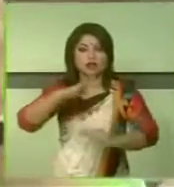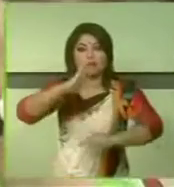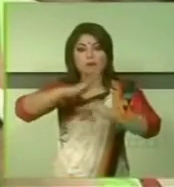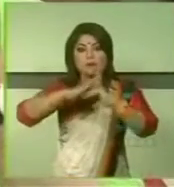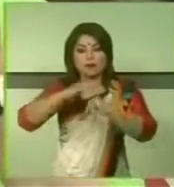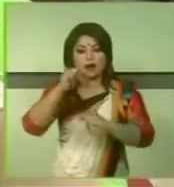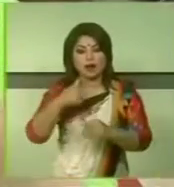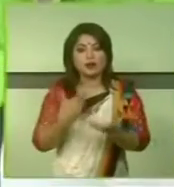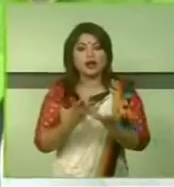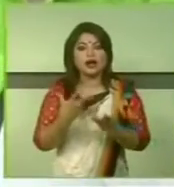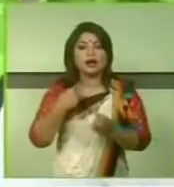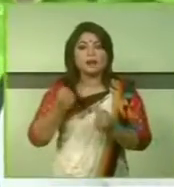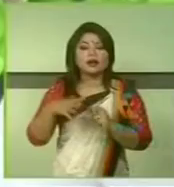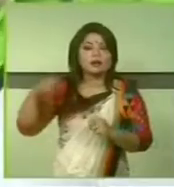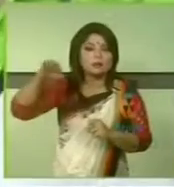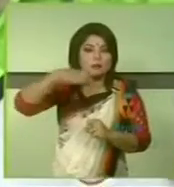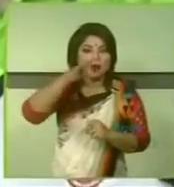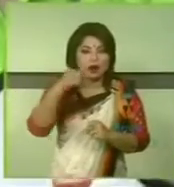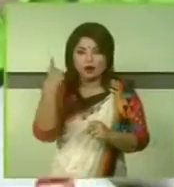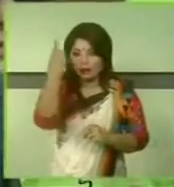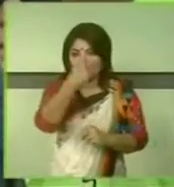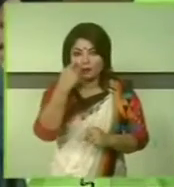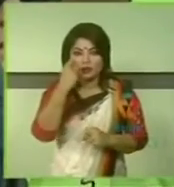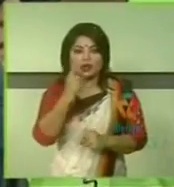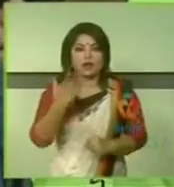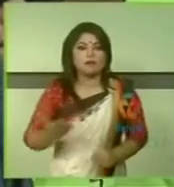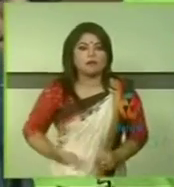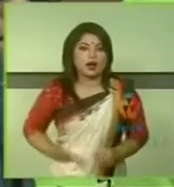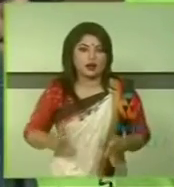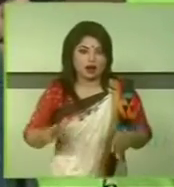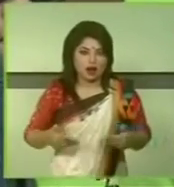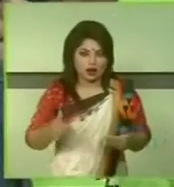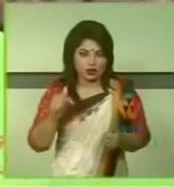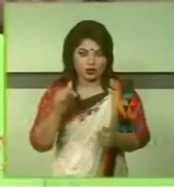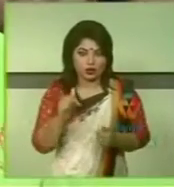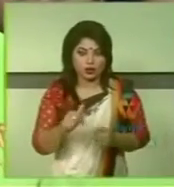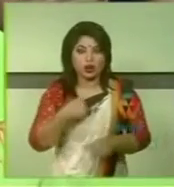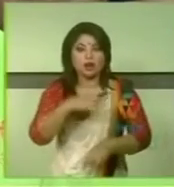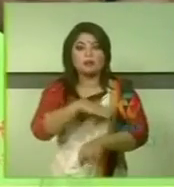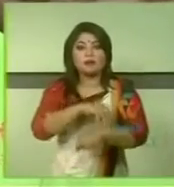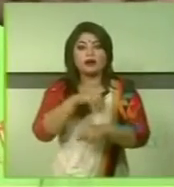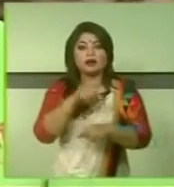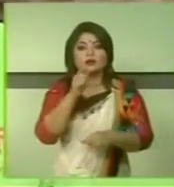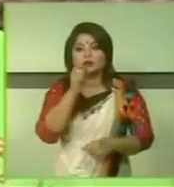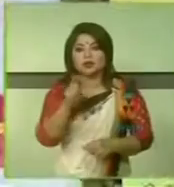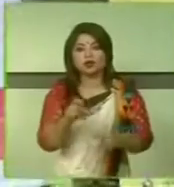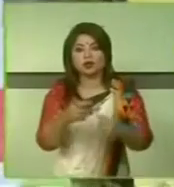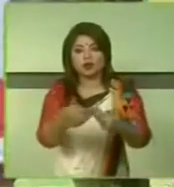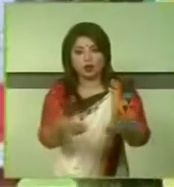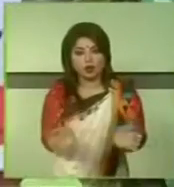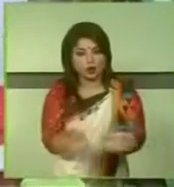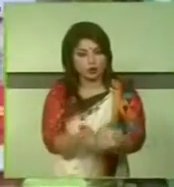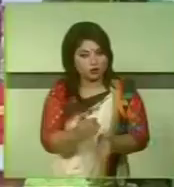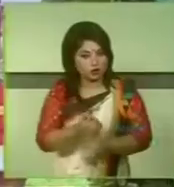পাহাড়িদের প্রাণের উৎসব বৈশাখী উদ্বোধনকালে তিনি এই কথা বলেন। এই সময় পার্বত্য চট্টগ্রাম বিষয়ক মন্ত্রণালয়